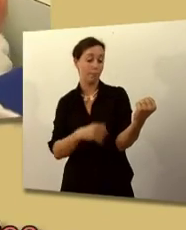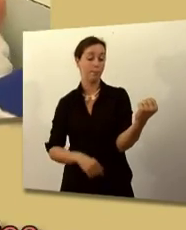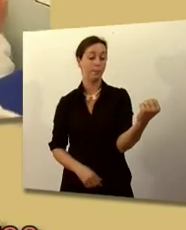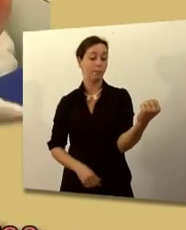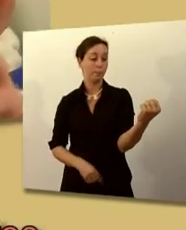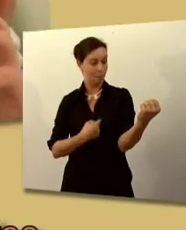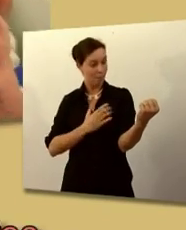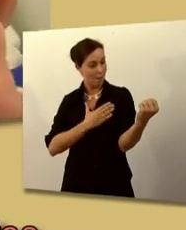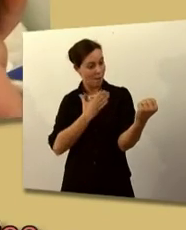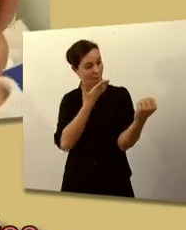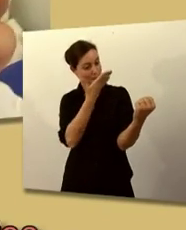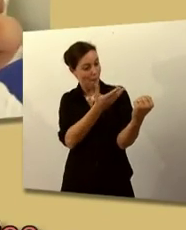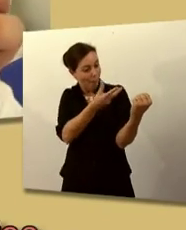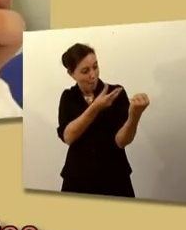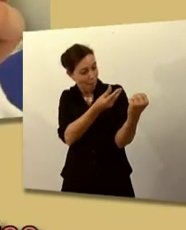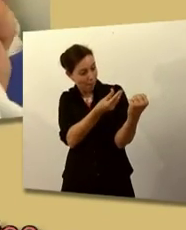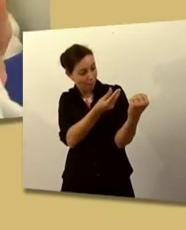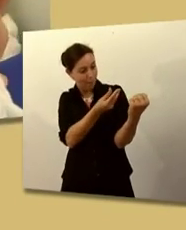Oh, tu dégustes, hein.